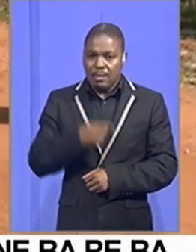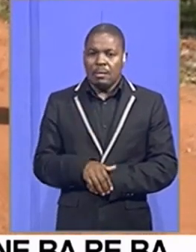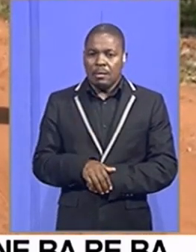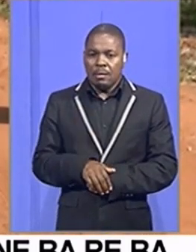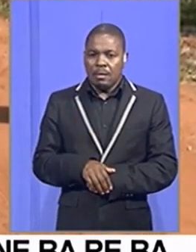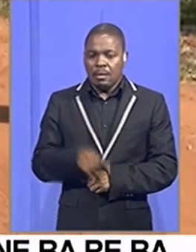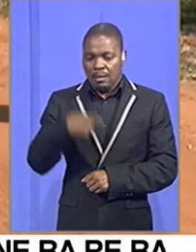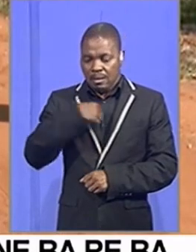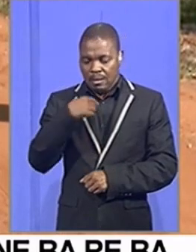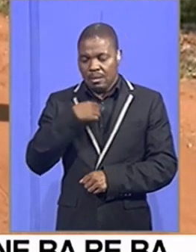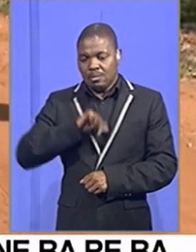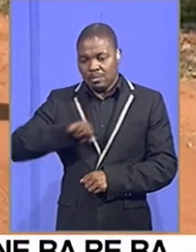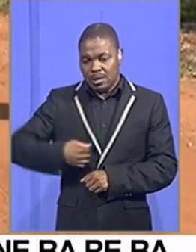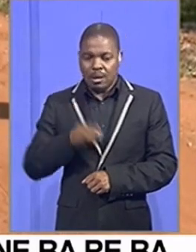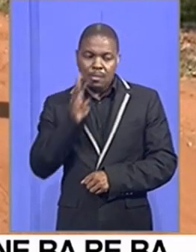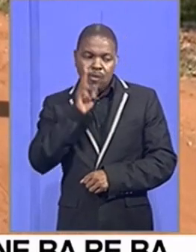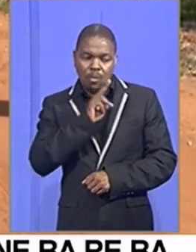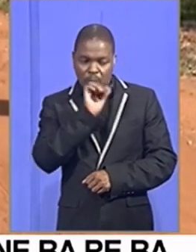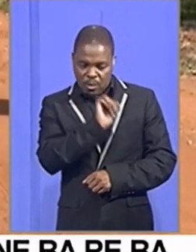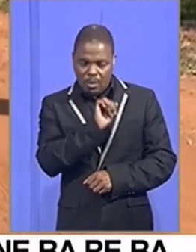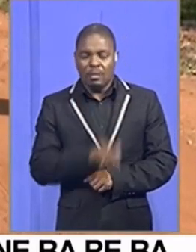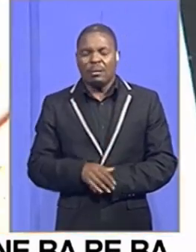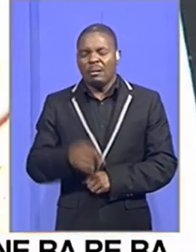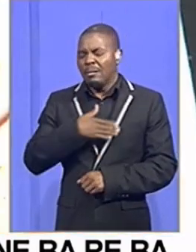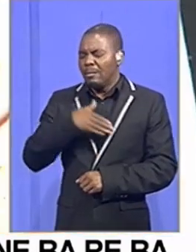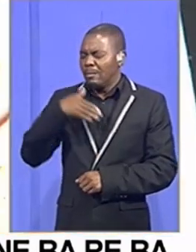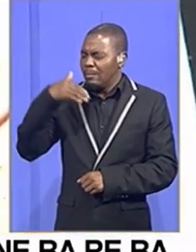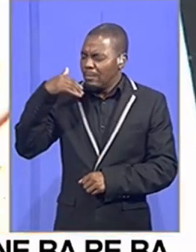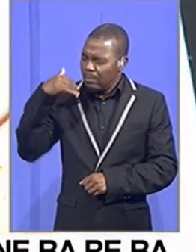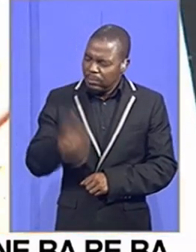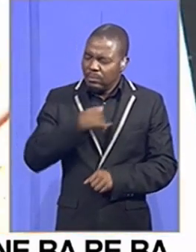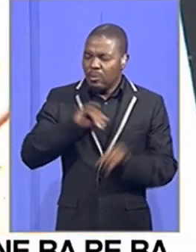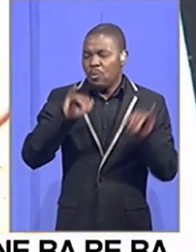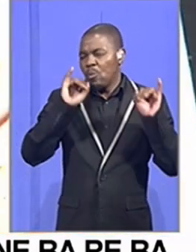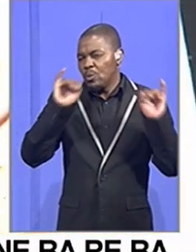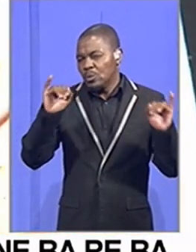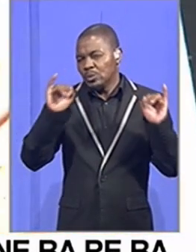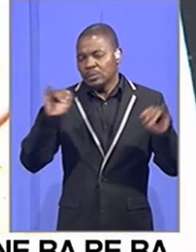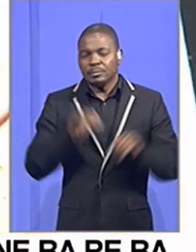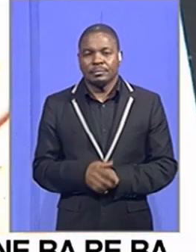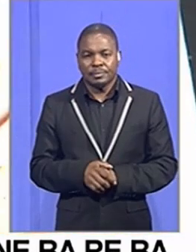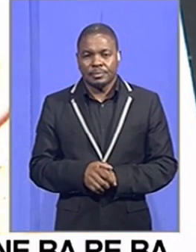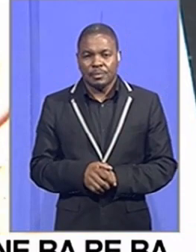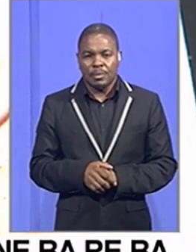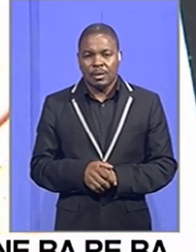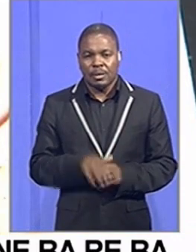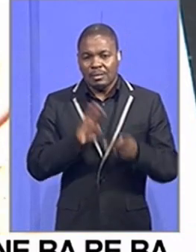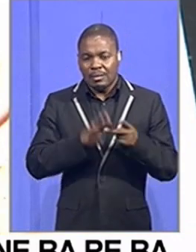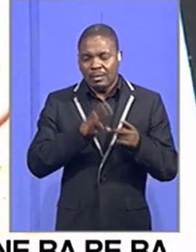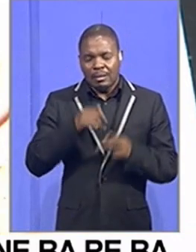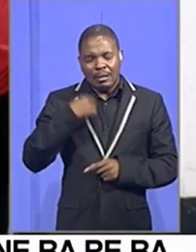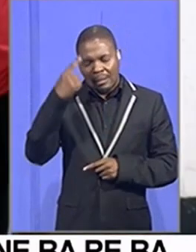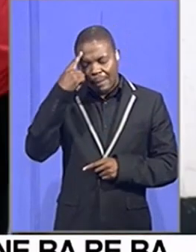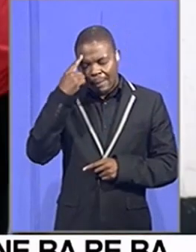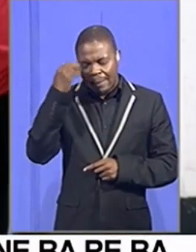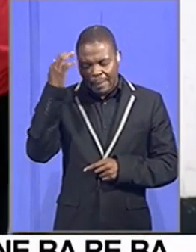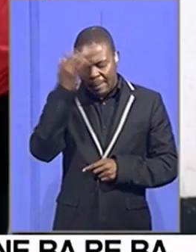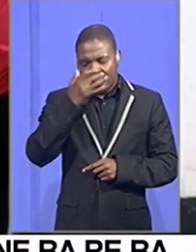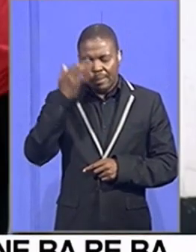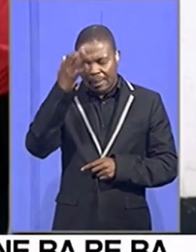malome a bone. Re utlwile botlhoko thata mo e leng gore a bile ga gotse mo ditlhaloganyong le mo dipelong tsa